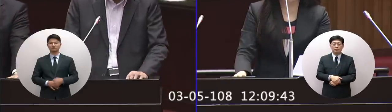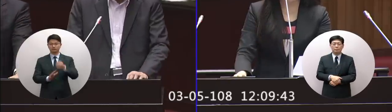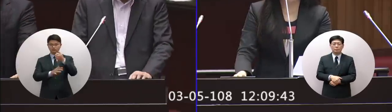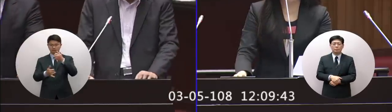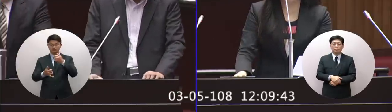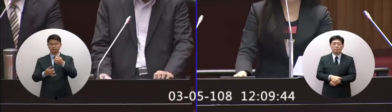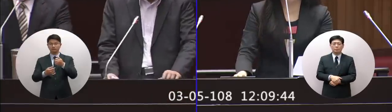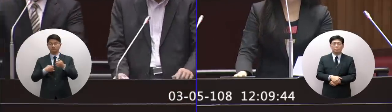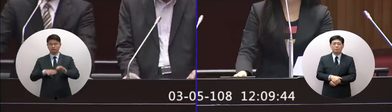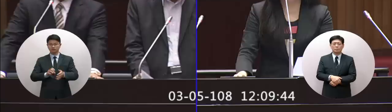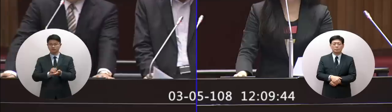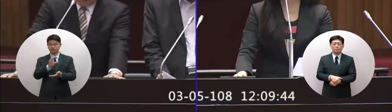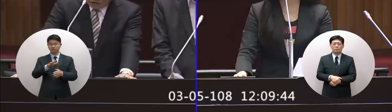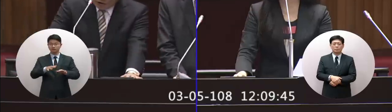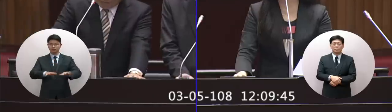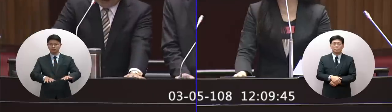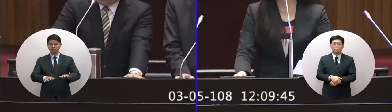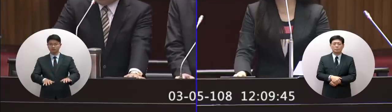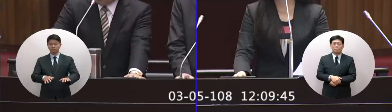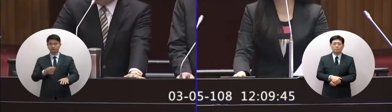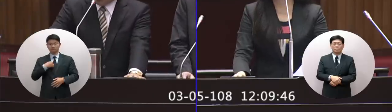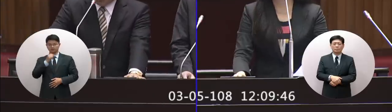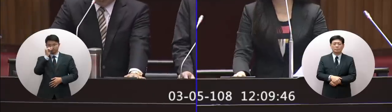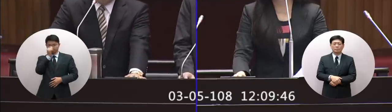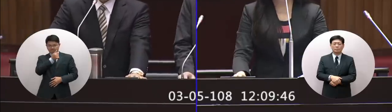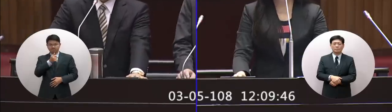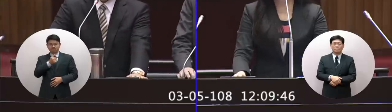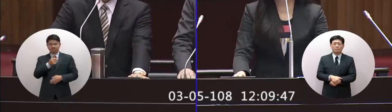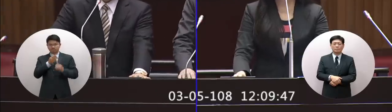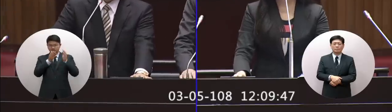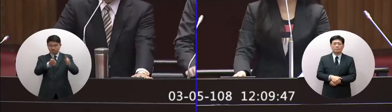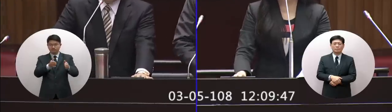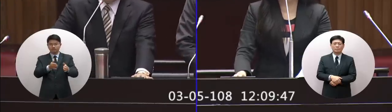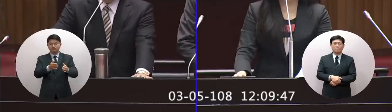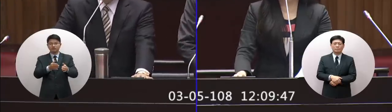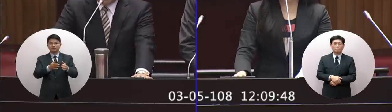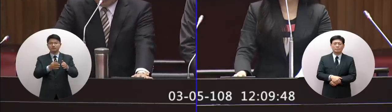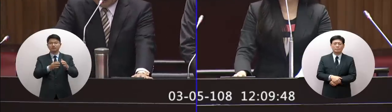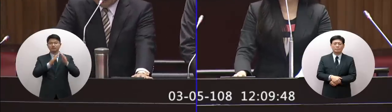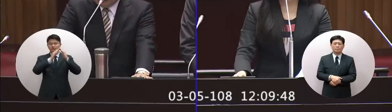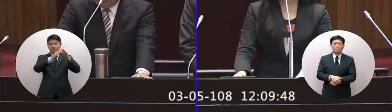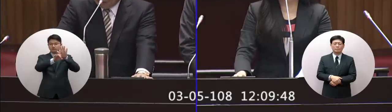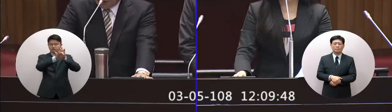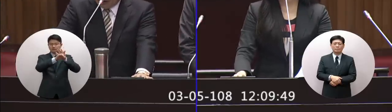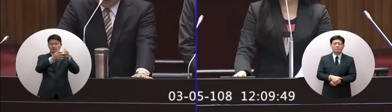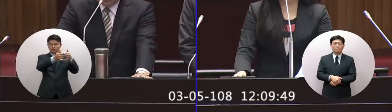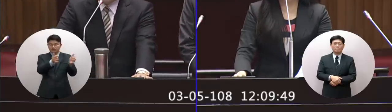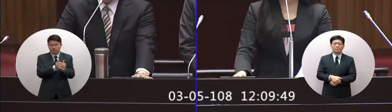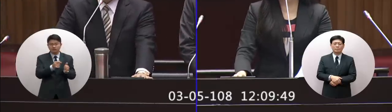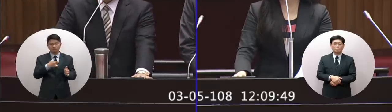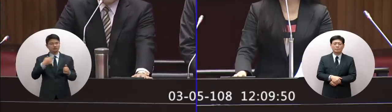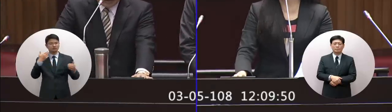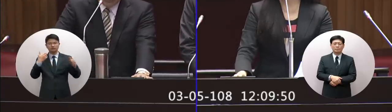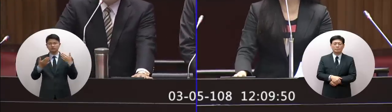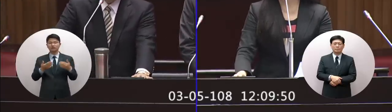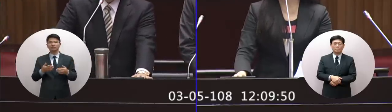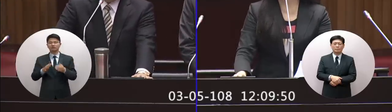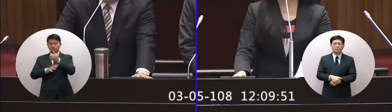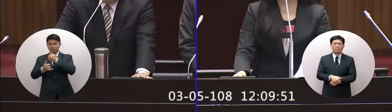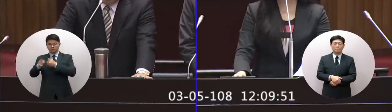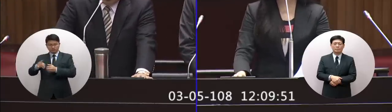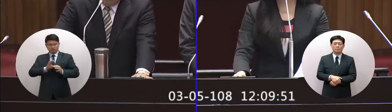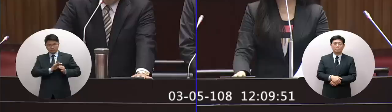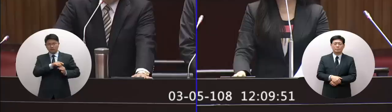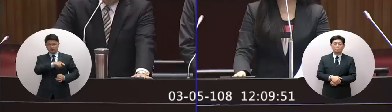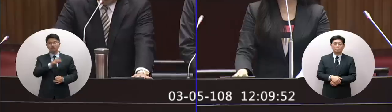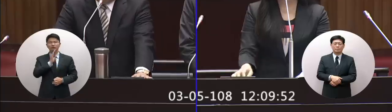委员，现在我特别清楚都兰部落啊，因为委员一直也关心。